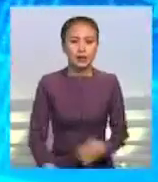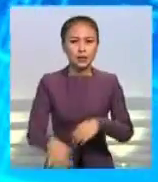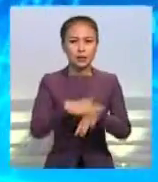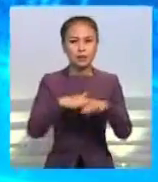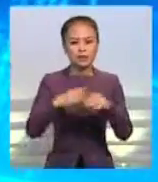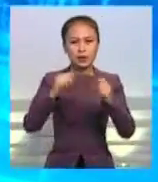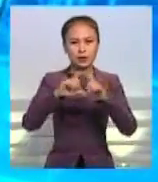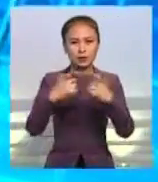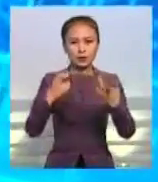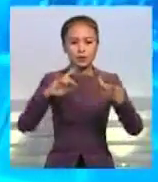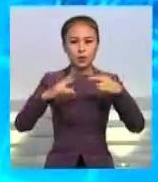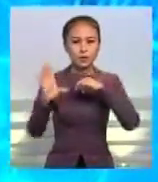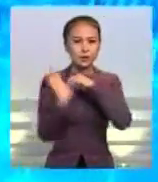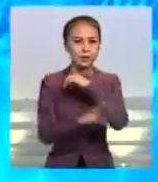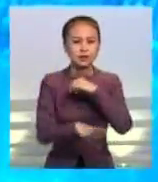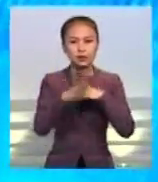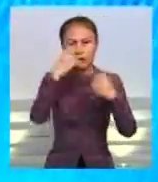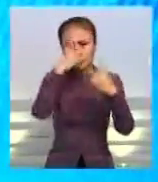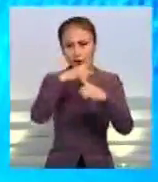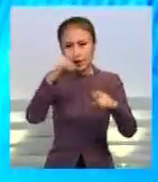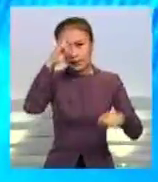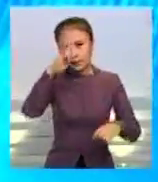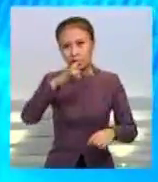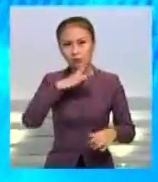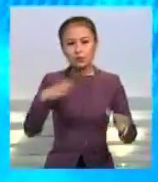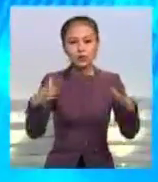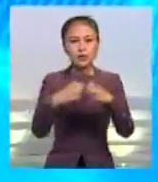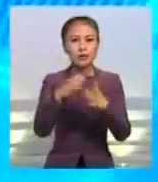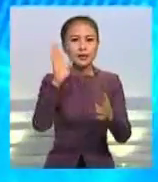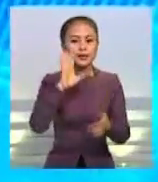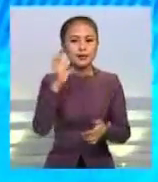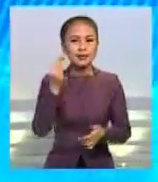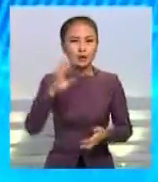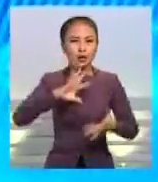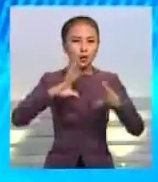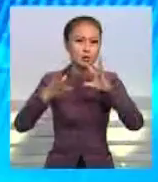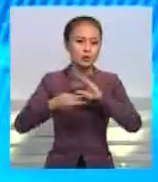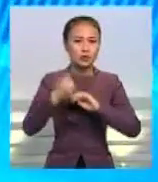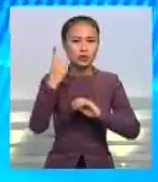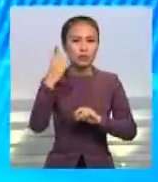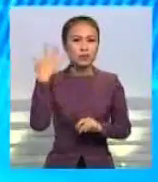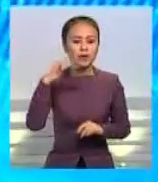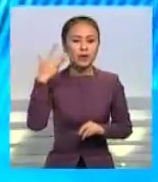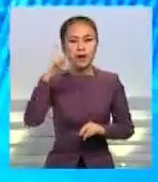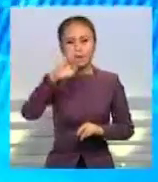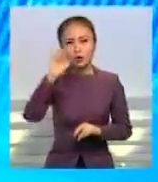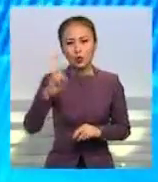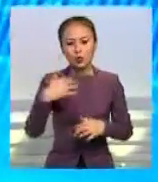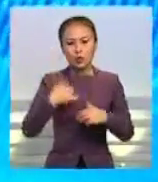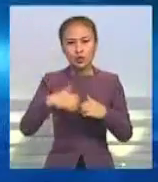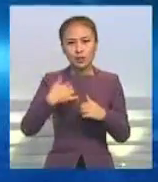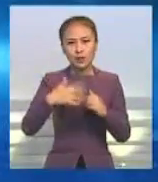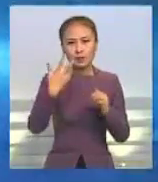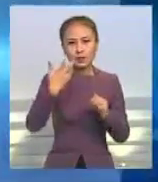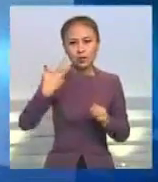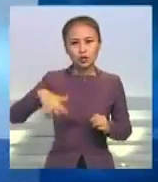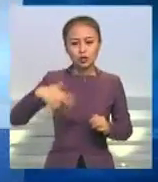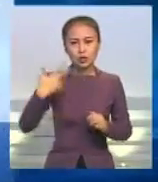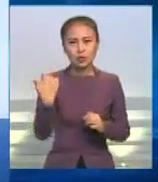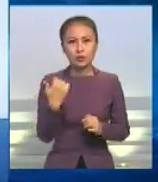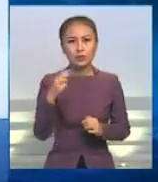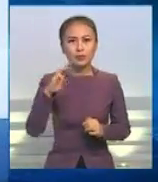Енді еліміздің валюта нарығындағы соңғы деректерге тоқтала кетей. Қазақстан қор биржасындағы таңғы сессияның қорытындысы бойынша бірақ долларының орташа